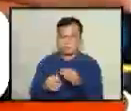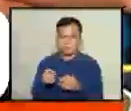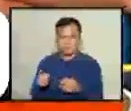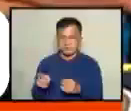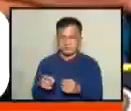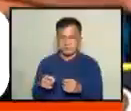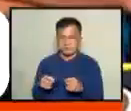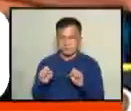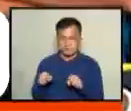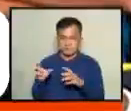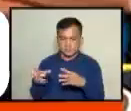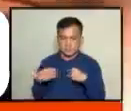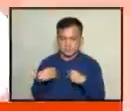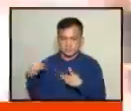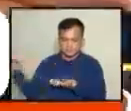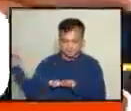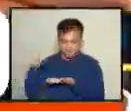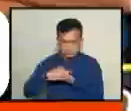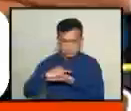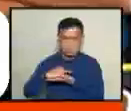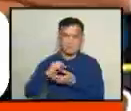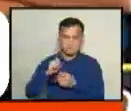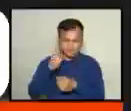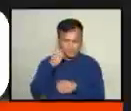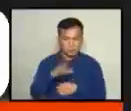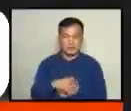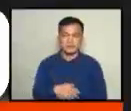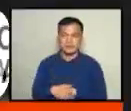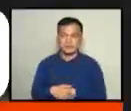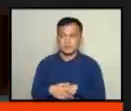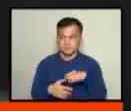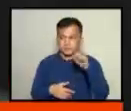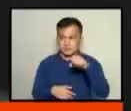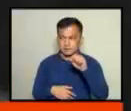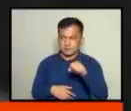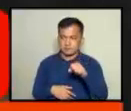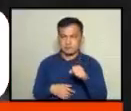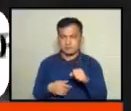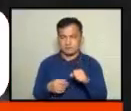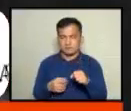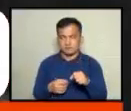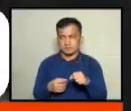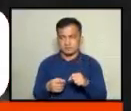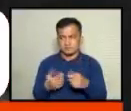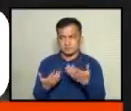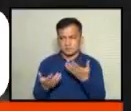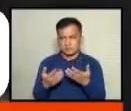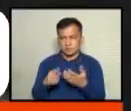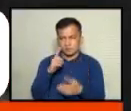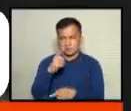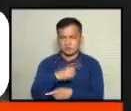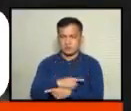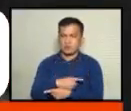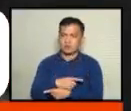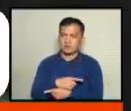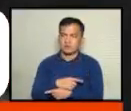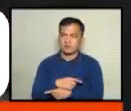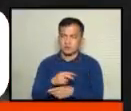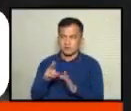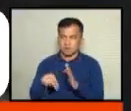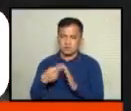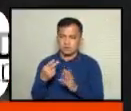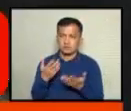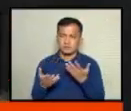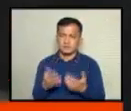now accept incoming flights, then makakauwi na sila. Yes, mga couple of either one day or mga hours lang siguro